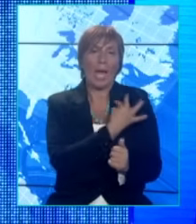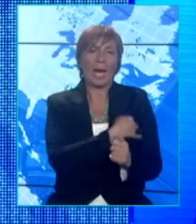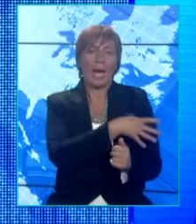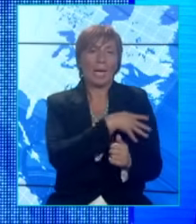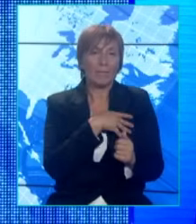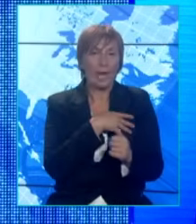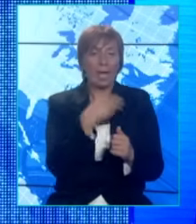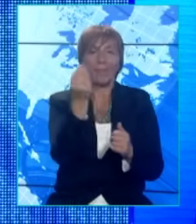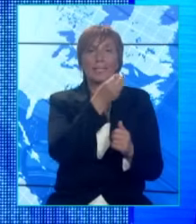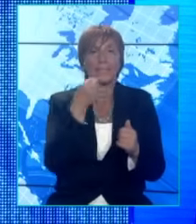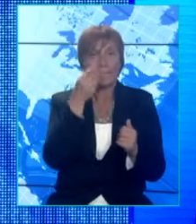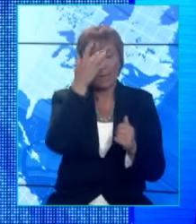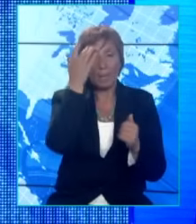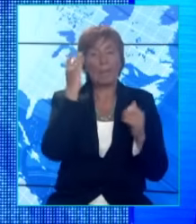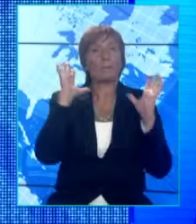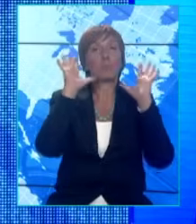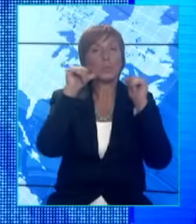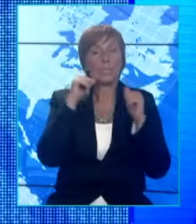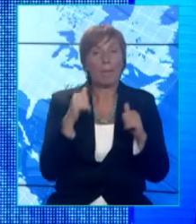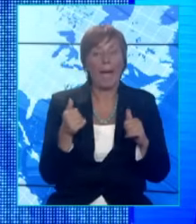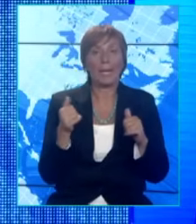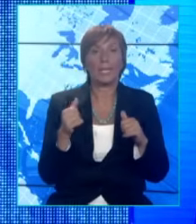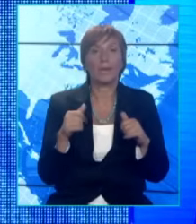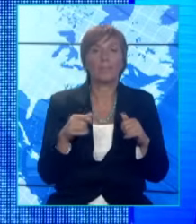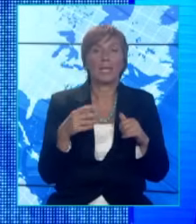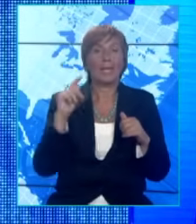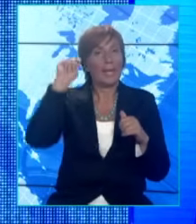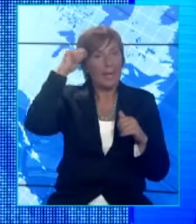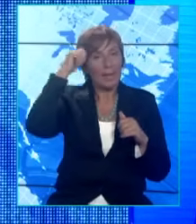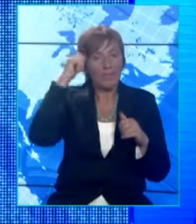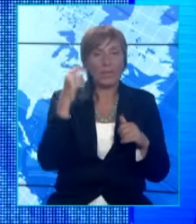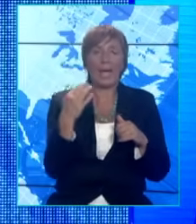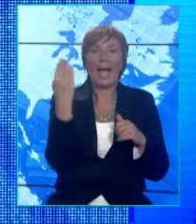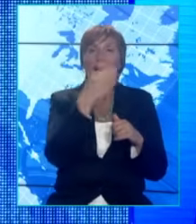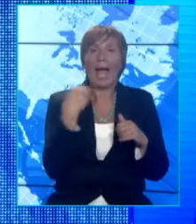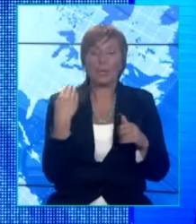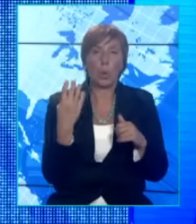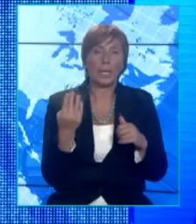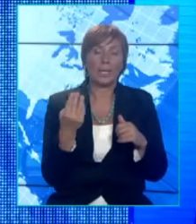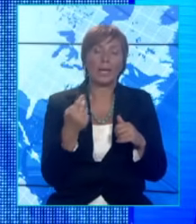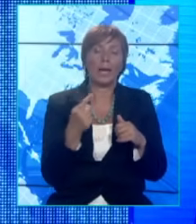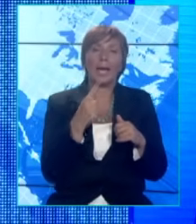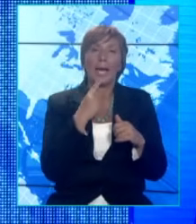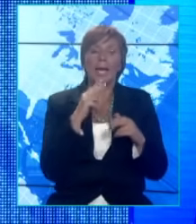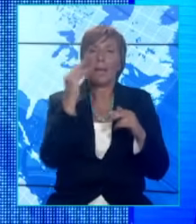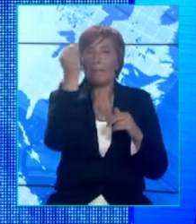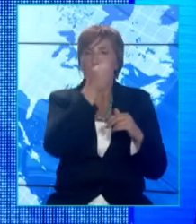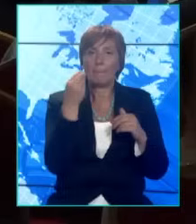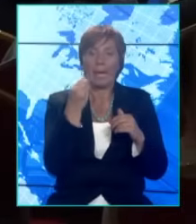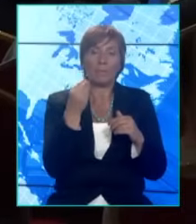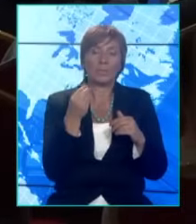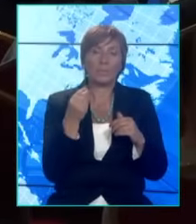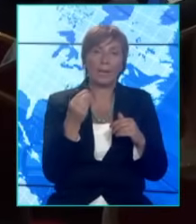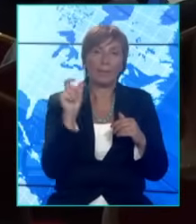Hrvata, Srba, muslimana, židova, katolika i pravoslavnih